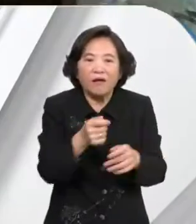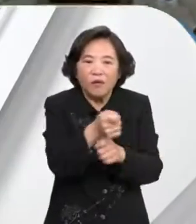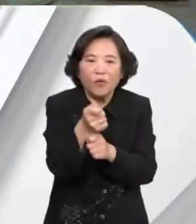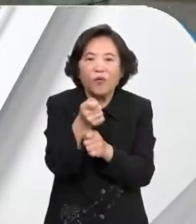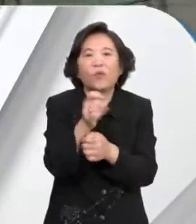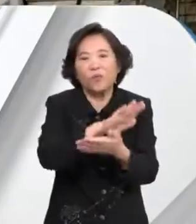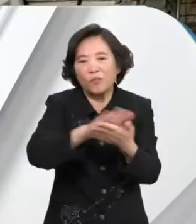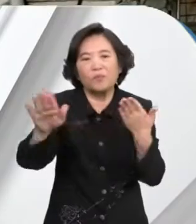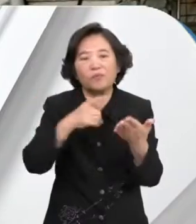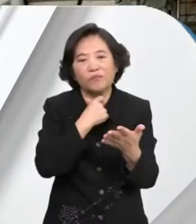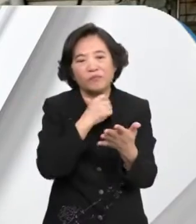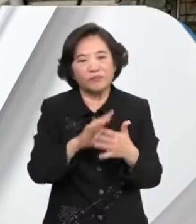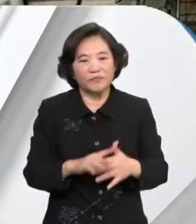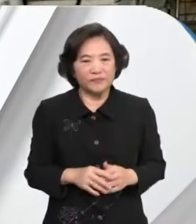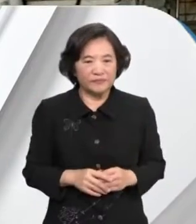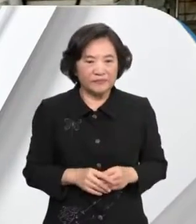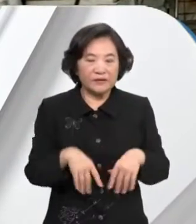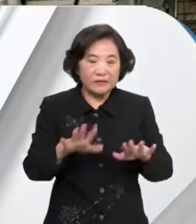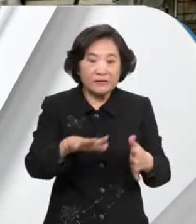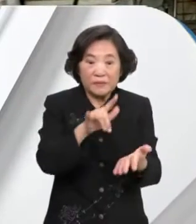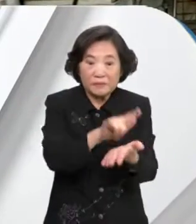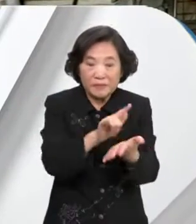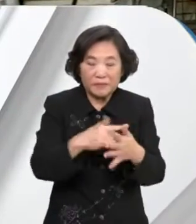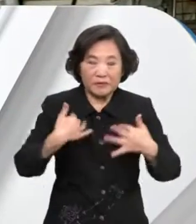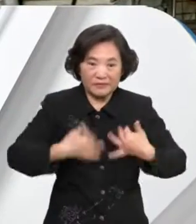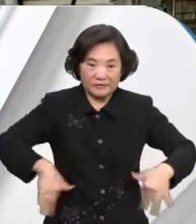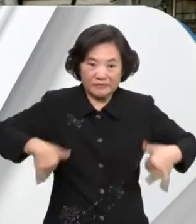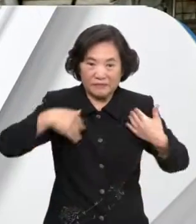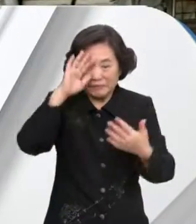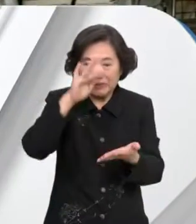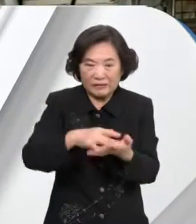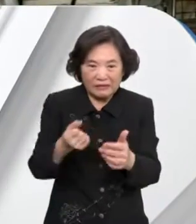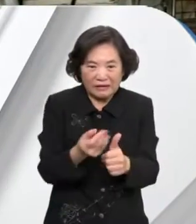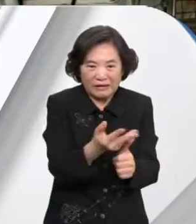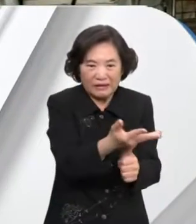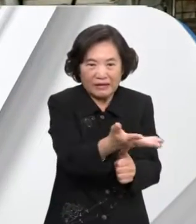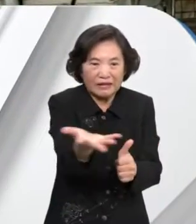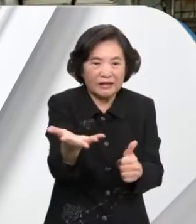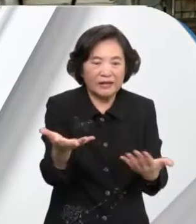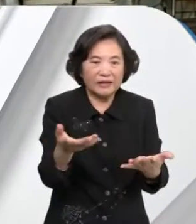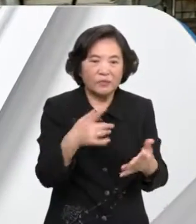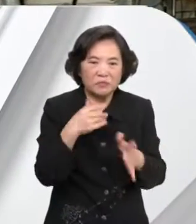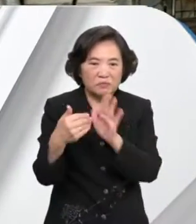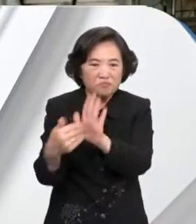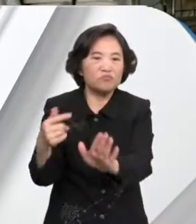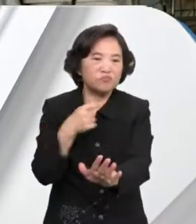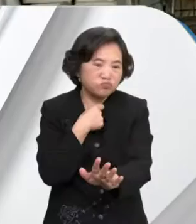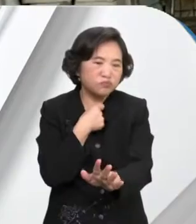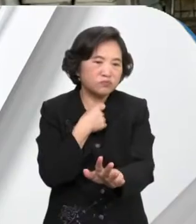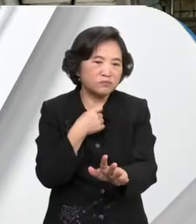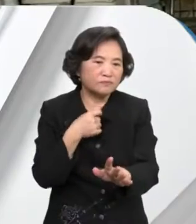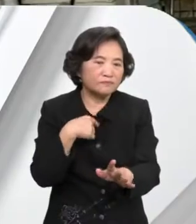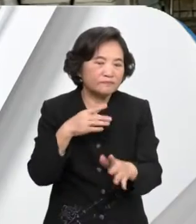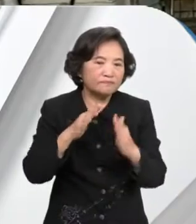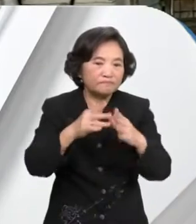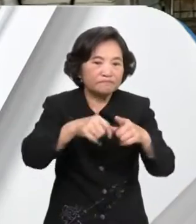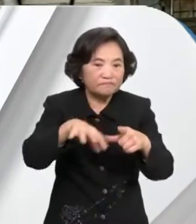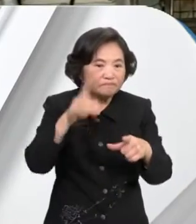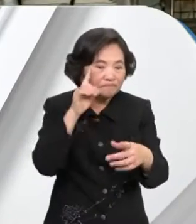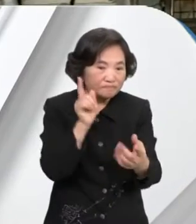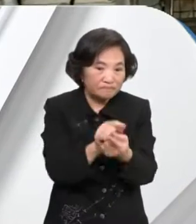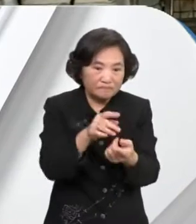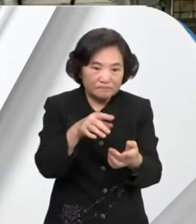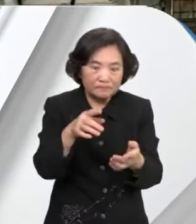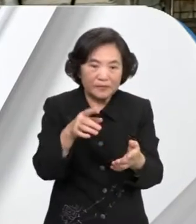消毒。 因为因应这一次武汉肺炎，还有我们流感的防疫啊，我想我们将会市公所将会提高次数